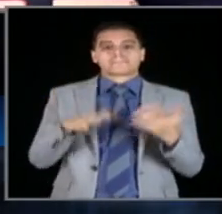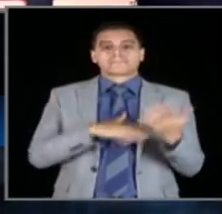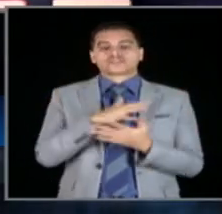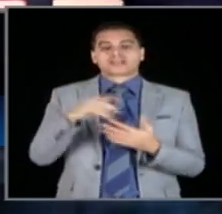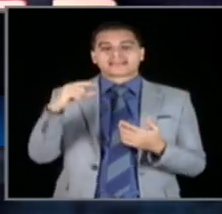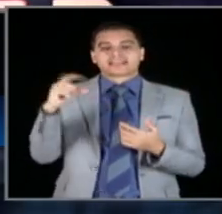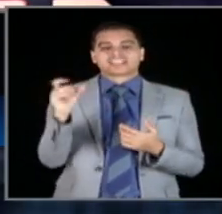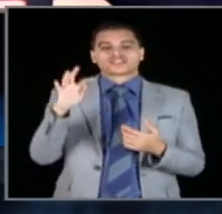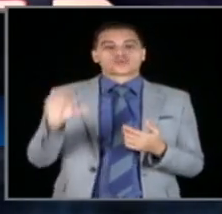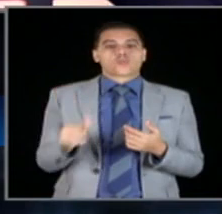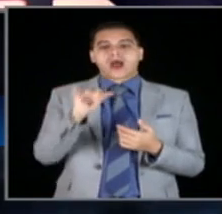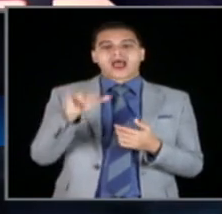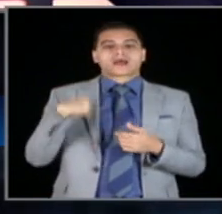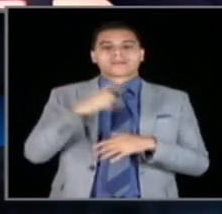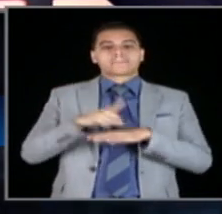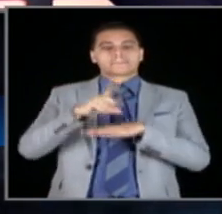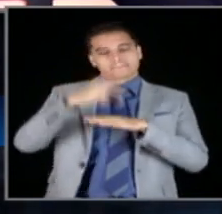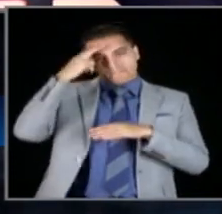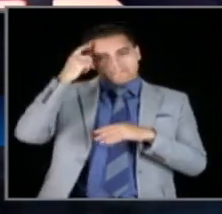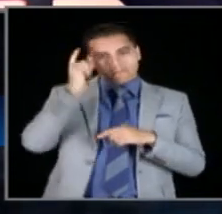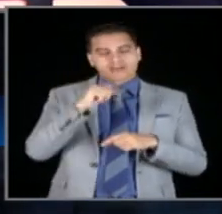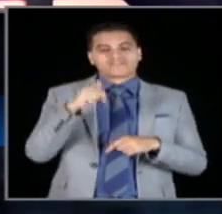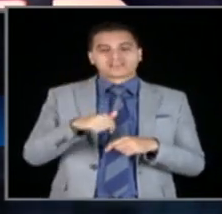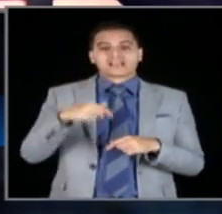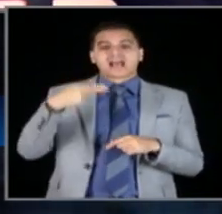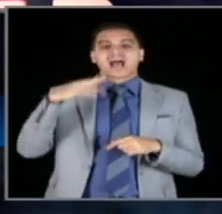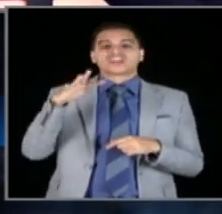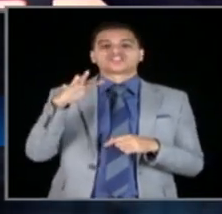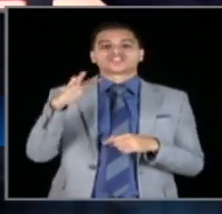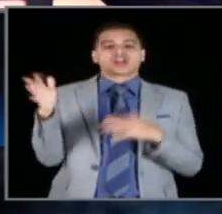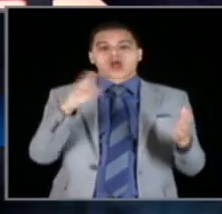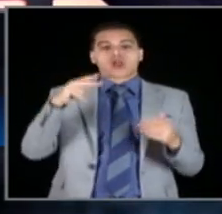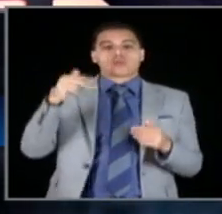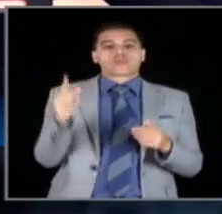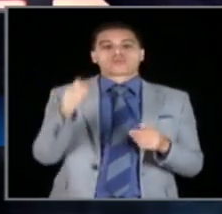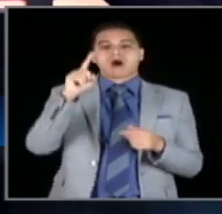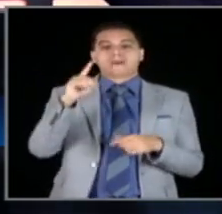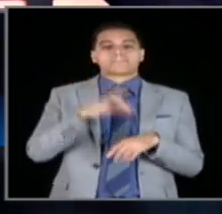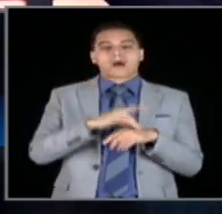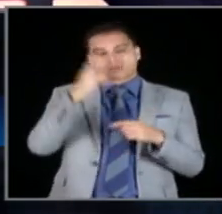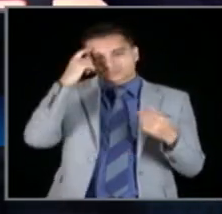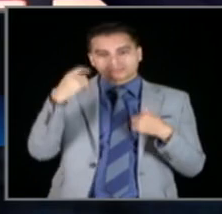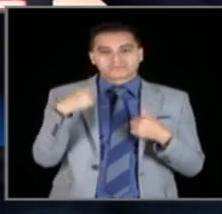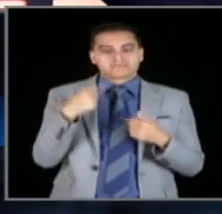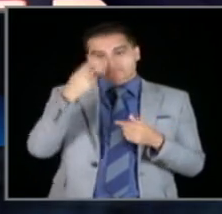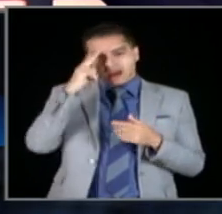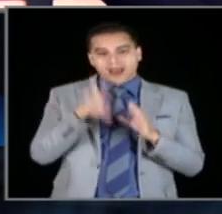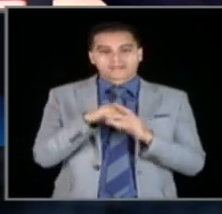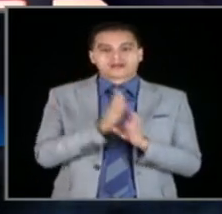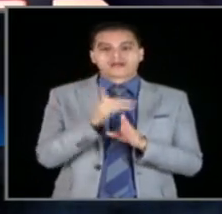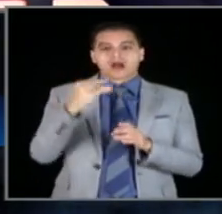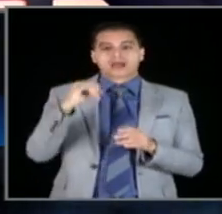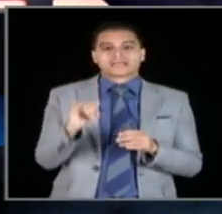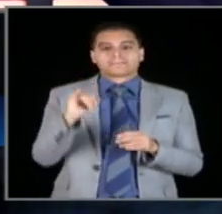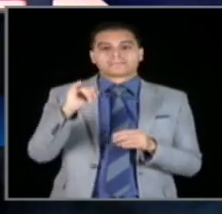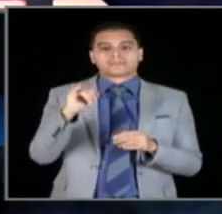باس. يصيب التهاب عش الغراب أحد أعضاء رأس الإنسان، فما هو؟ باس. من قام بدور رحيم في